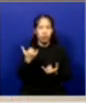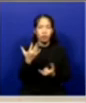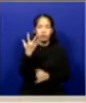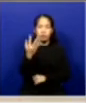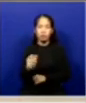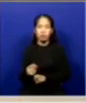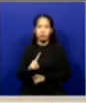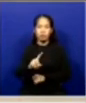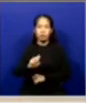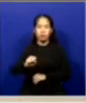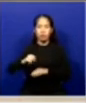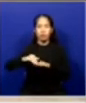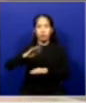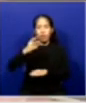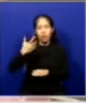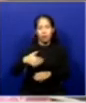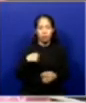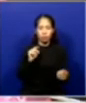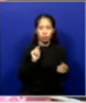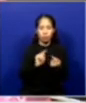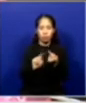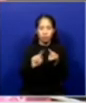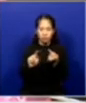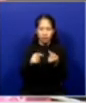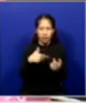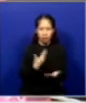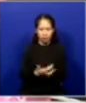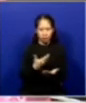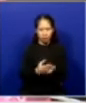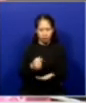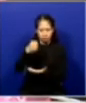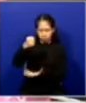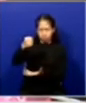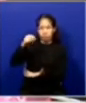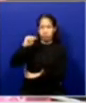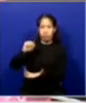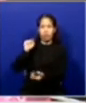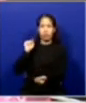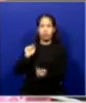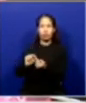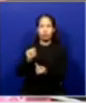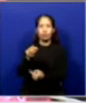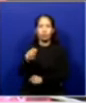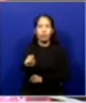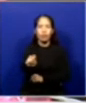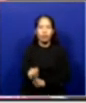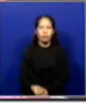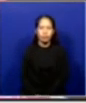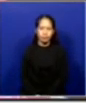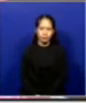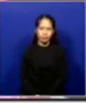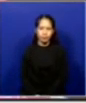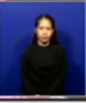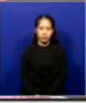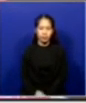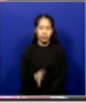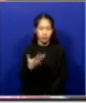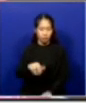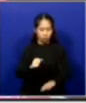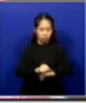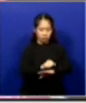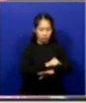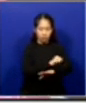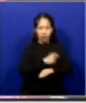แสนกว่ารายที่จะเข้าถึงเงินตัวนี้สักกี่มากน้อยแล้วแรงงานในชน